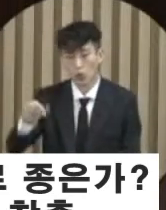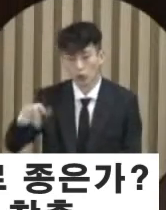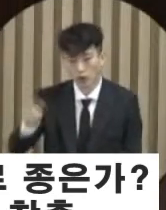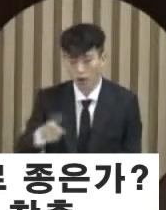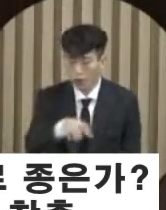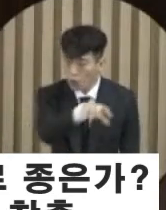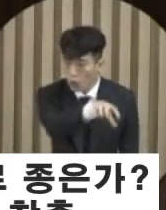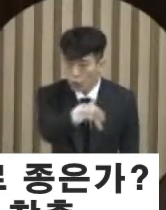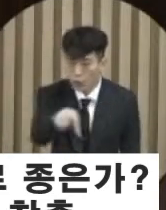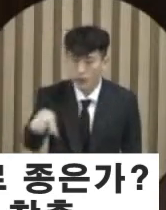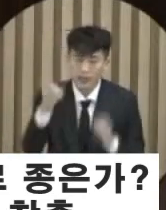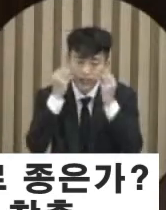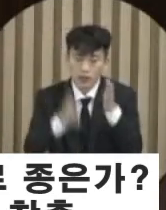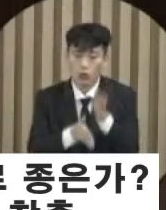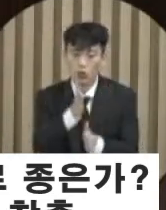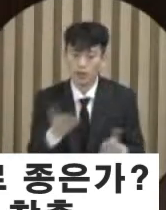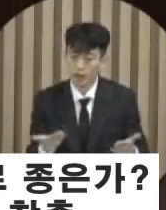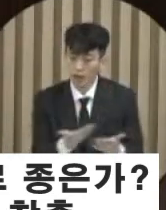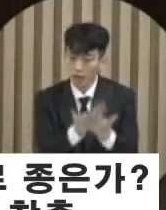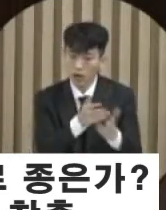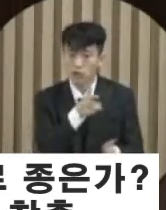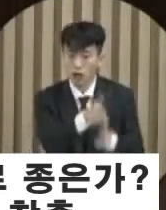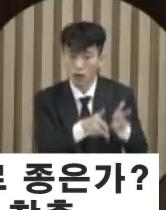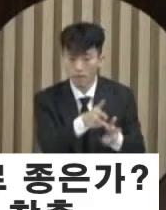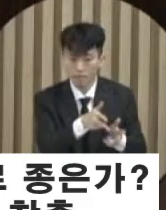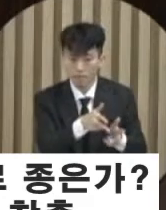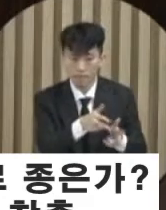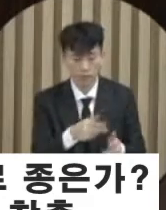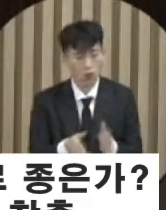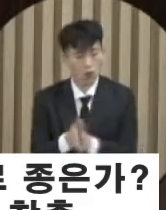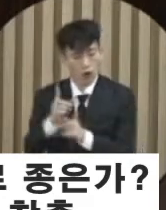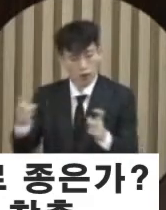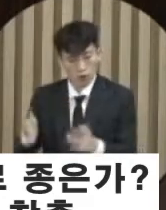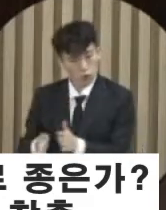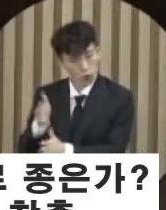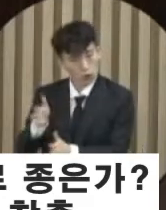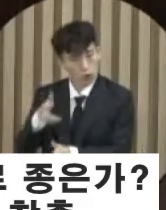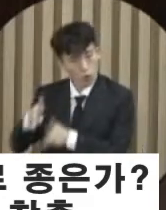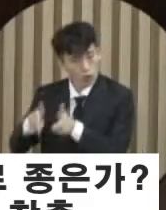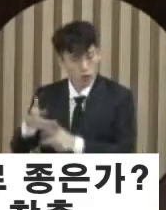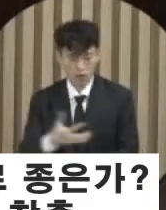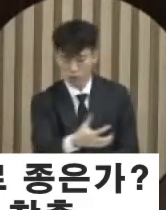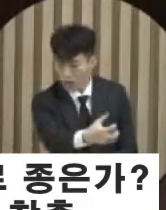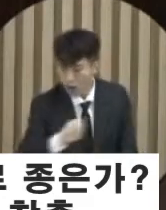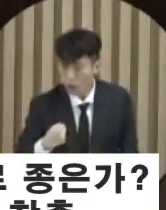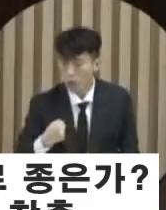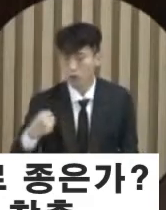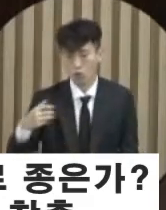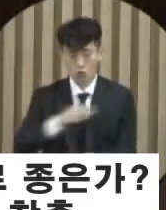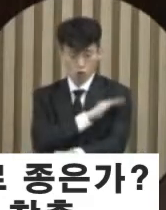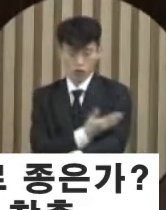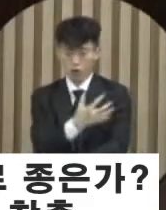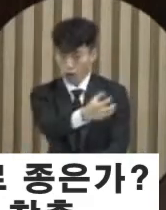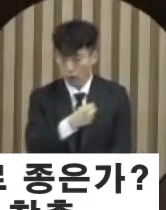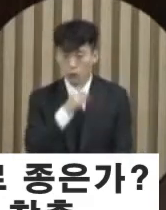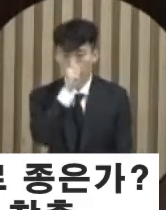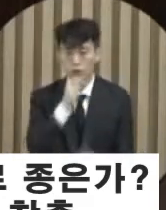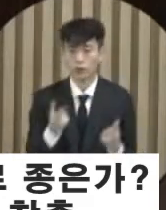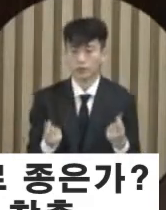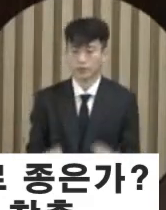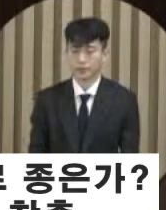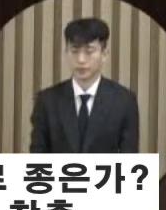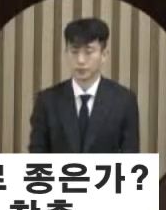그린시티와 같은 신도시 대규모 개발 사업을 화성도시공사가 사업 시행자로 나서면 어떨까? 도시개발하는 데 있어서